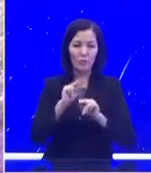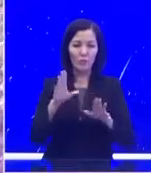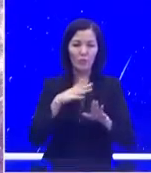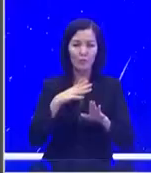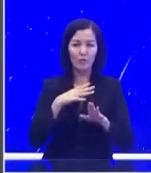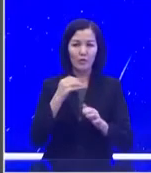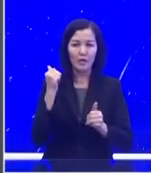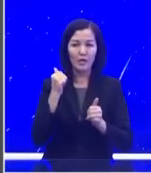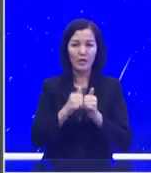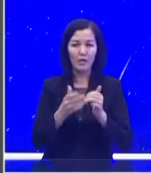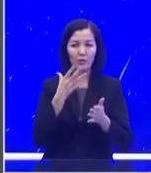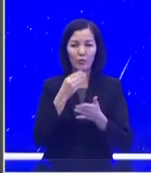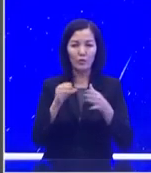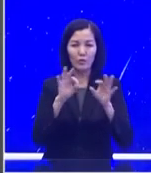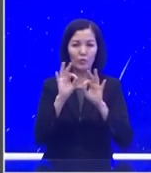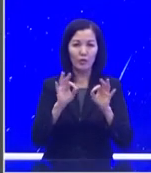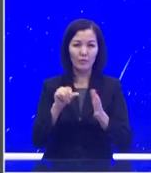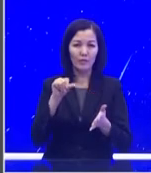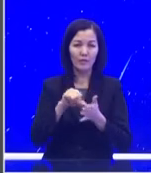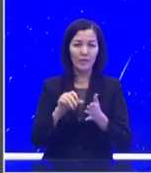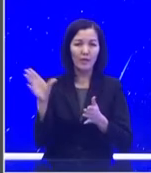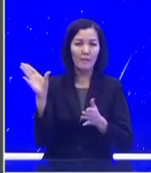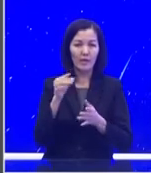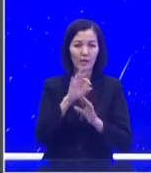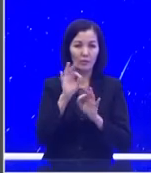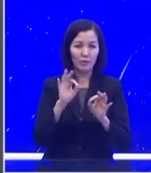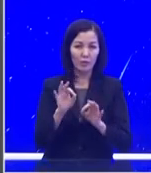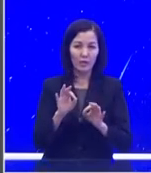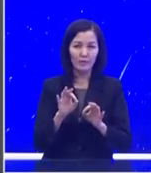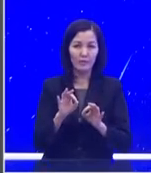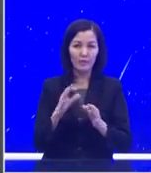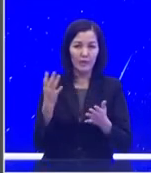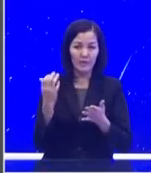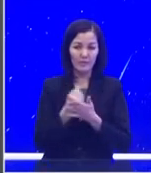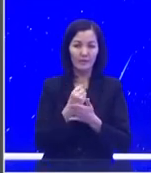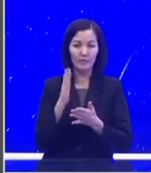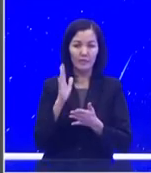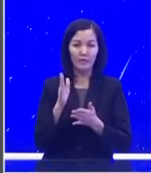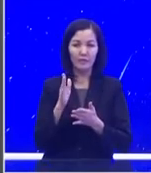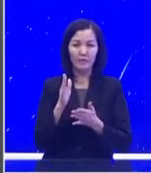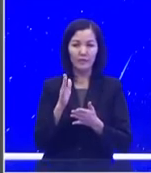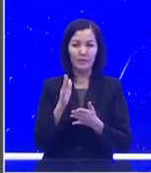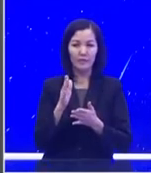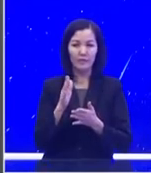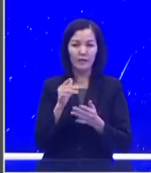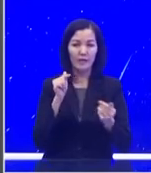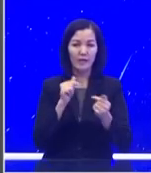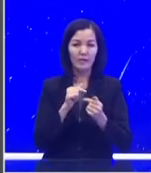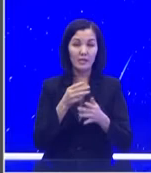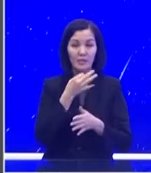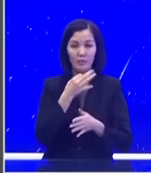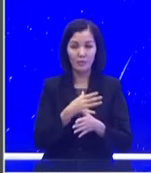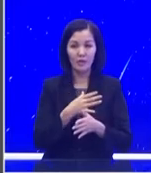бәлкім өзін өнермен сынасу үшін келдік. Бәріміз өнерліміз, бәріміз табыстымыз деп ойлаймын. Қарсыластарым өзіме ұнап